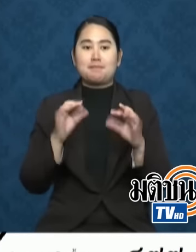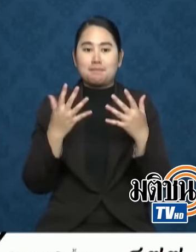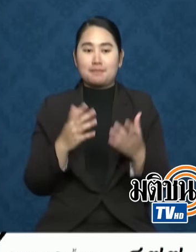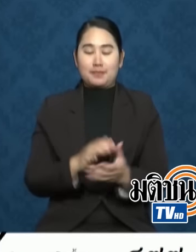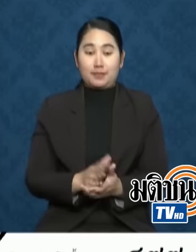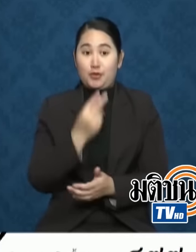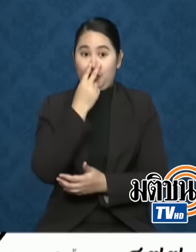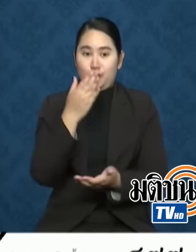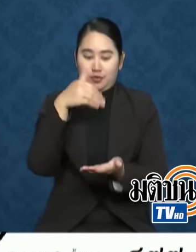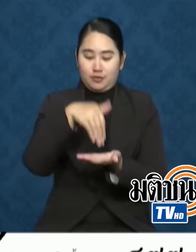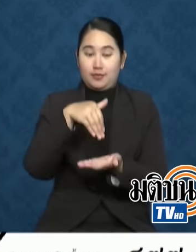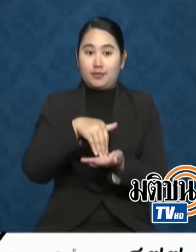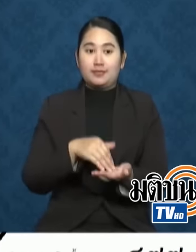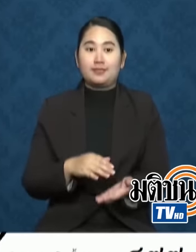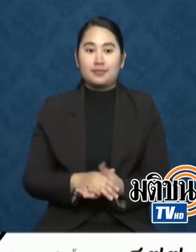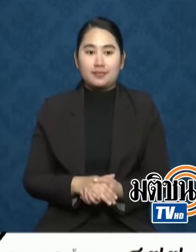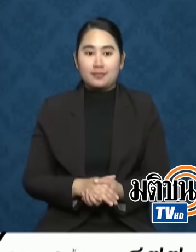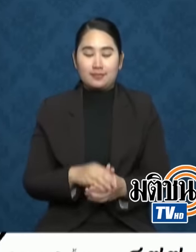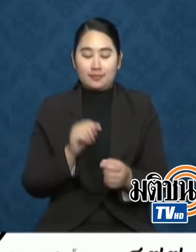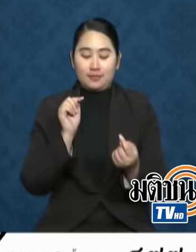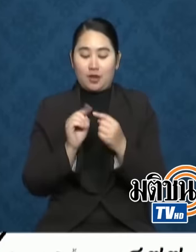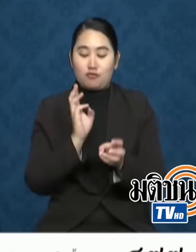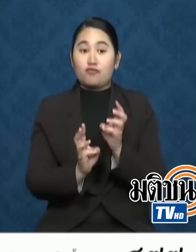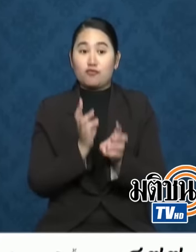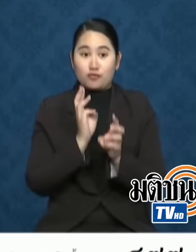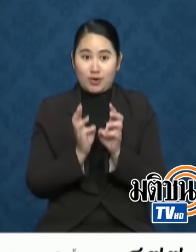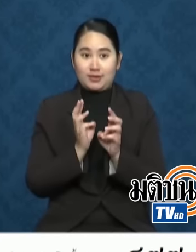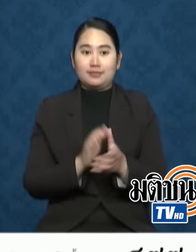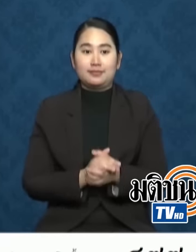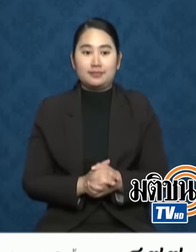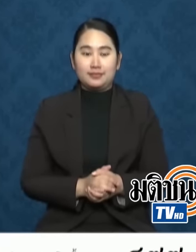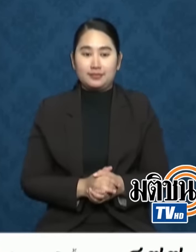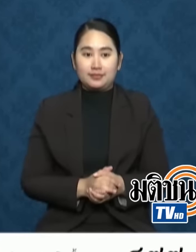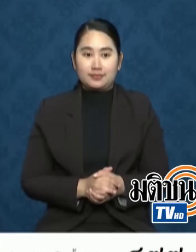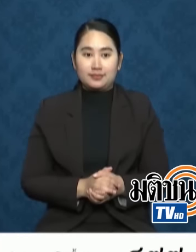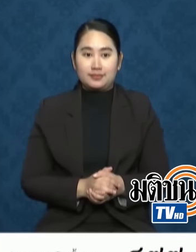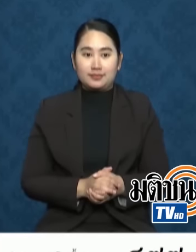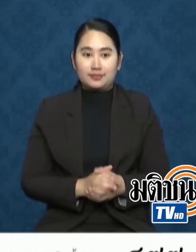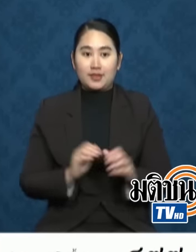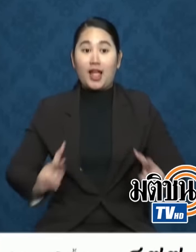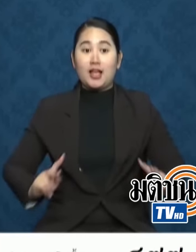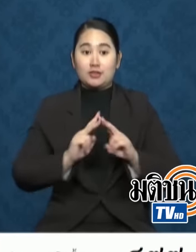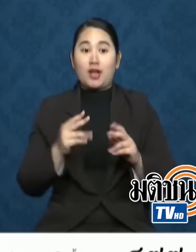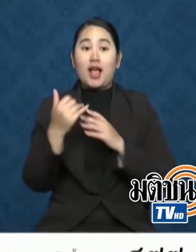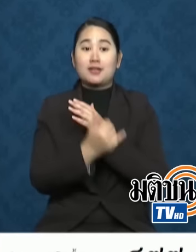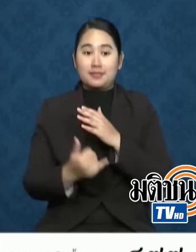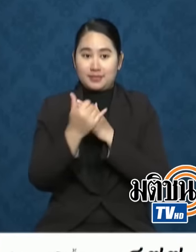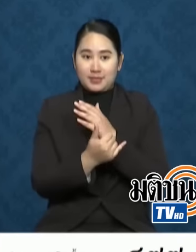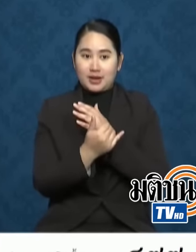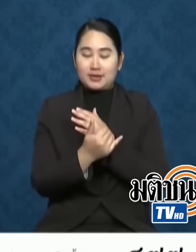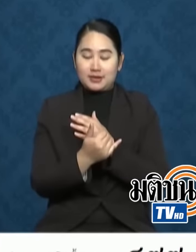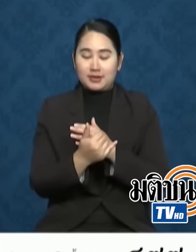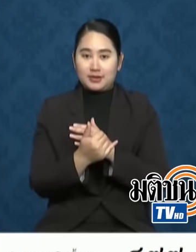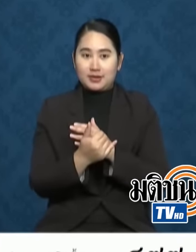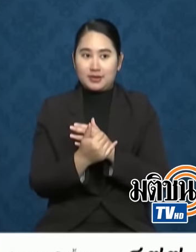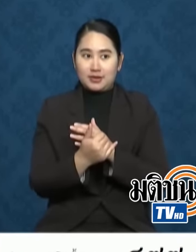นนึงของศูนย์บัญชาการกันนั่นก็คือเรื่องของฝุ่นพิษข้ามพรมแดนกระทรวงต่างประเทศหมุดหมาย